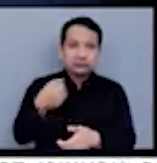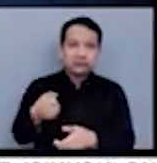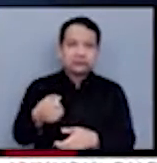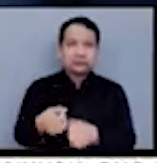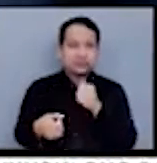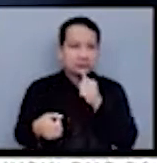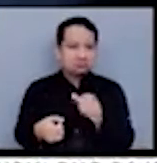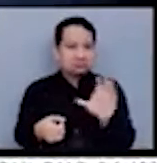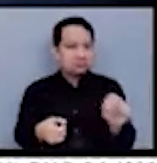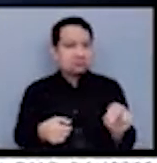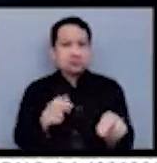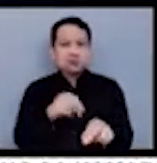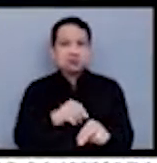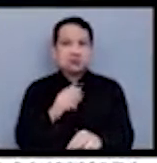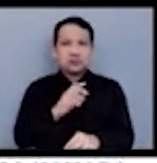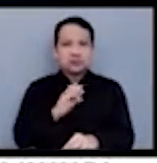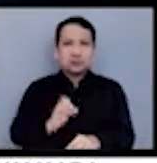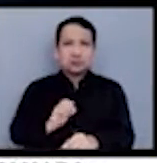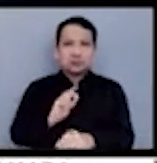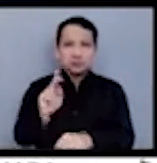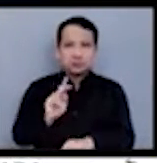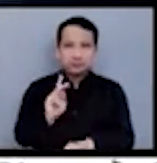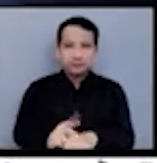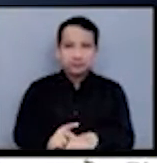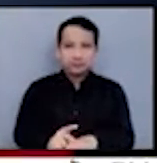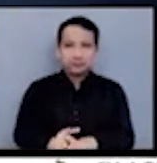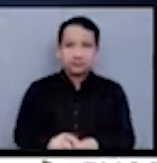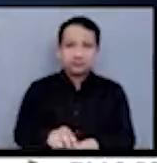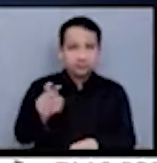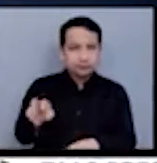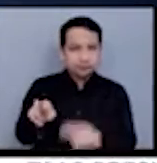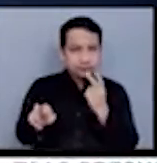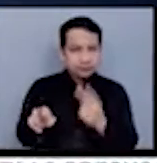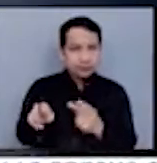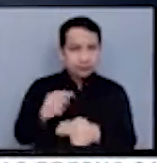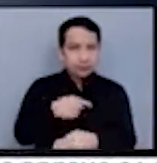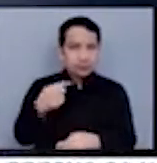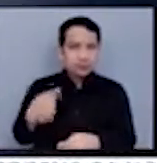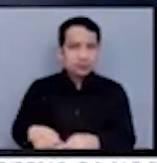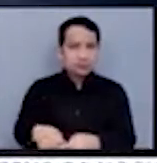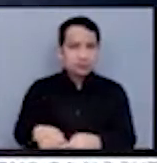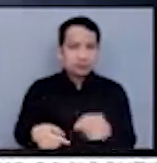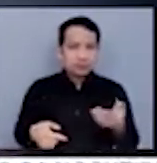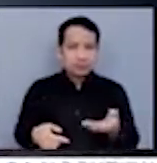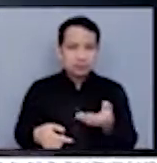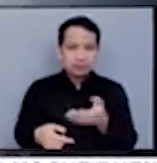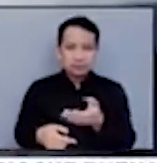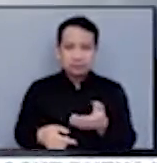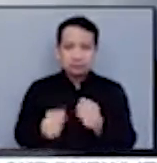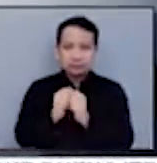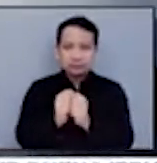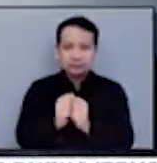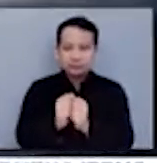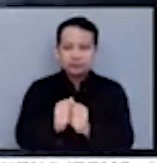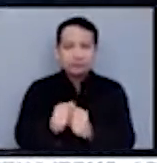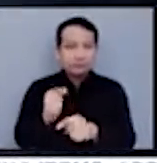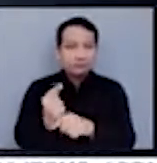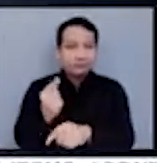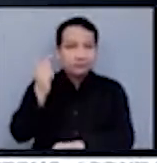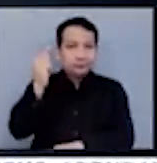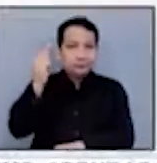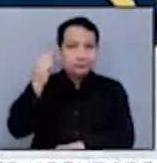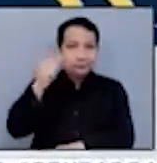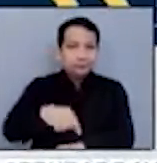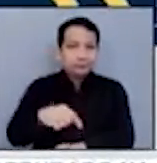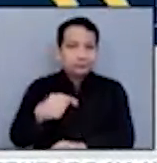Chinese Embassy sa Pilipinas. Sabi nila napansin na ng China Coast Guard ang lumulutang na bagay na bahagi ng rocket na inilunsad ng China